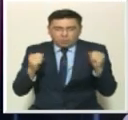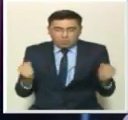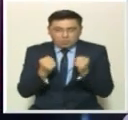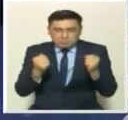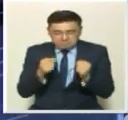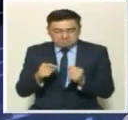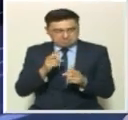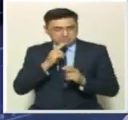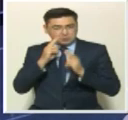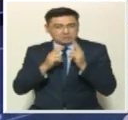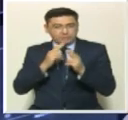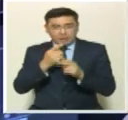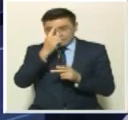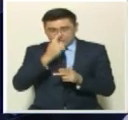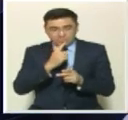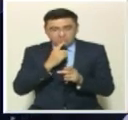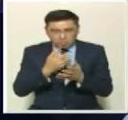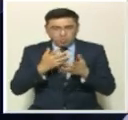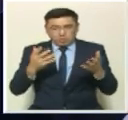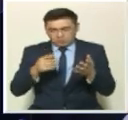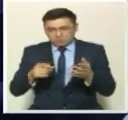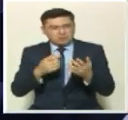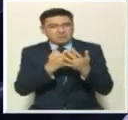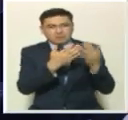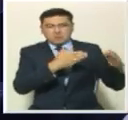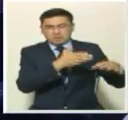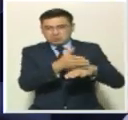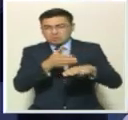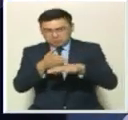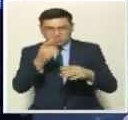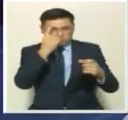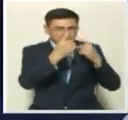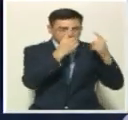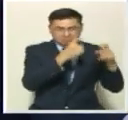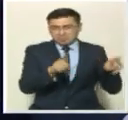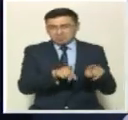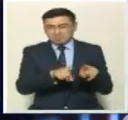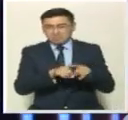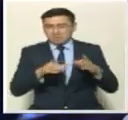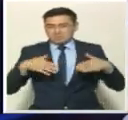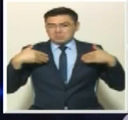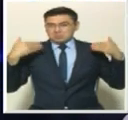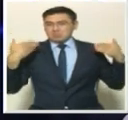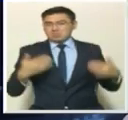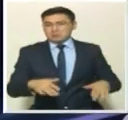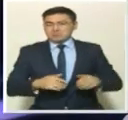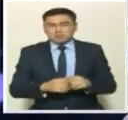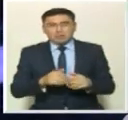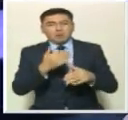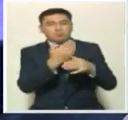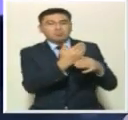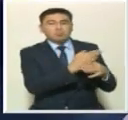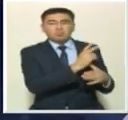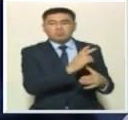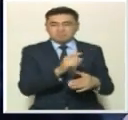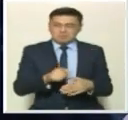жатыр. Айтуларынша, бір айдан бері шағымдарын жауапты органға жеткізсе де еш нәтиже жоқ көрінеді. Қайда барып, кімнен көмек сұрарын білмейді